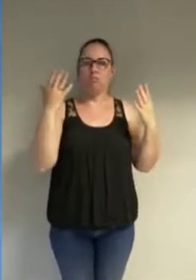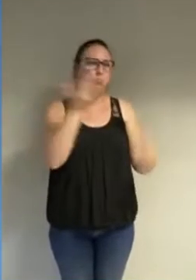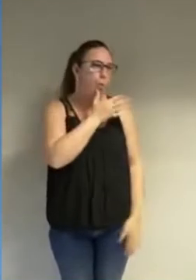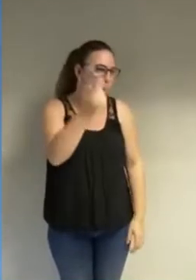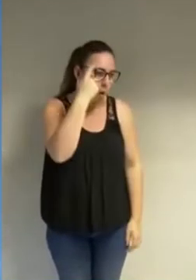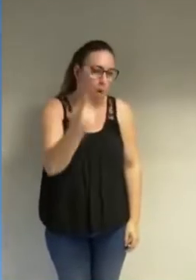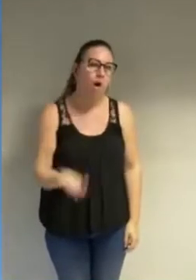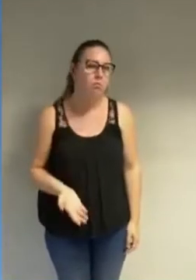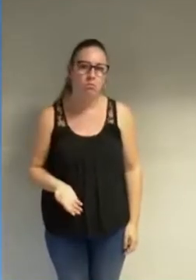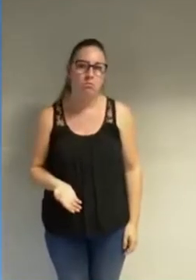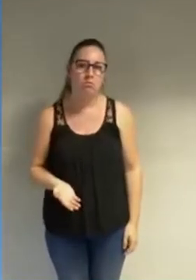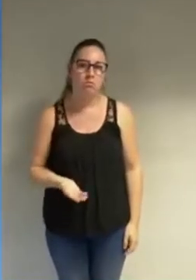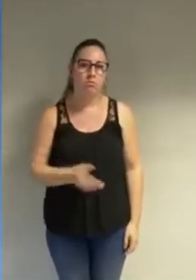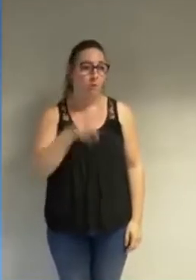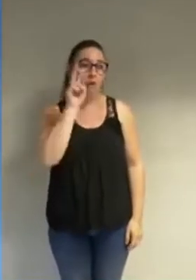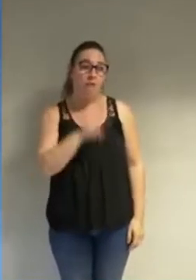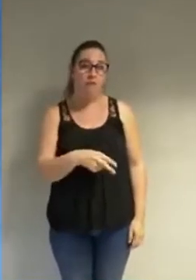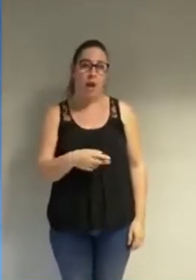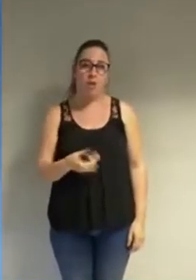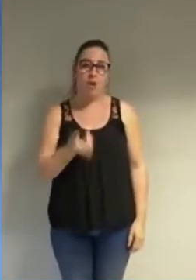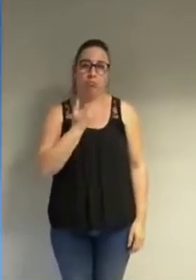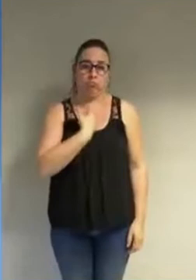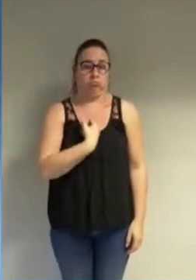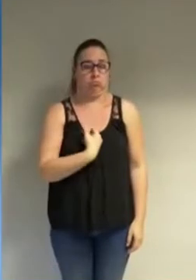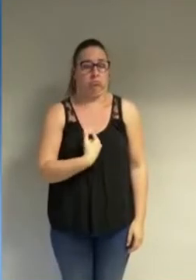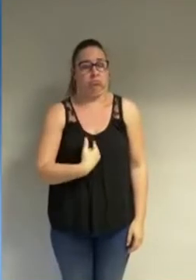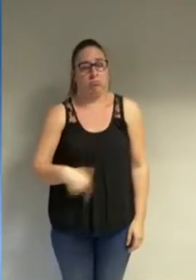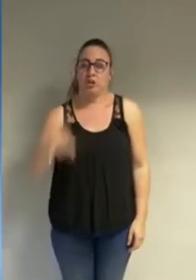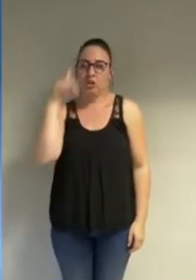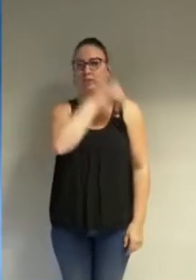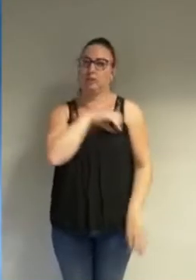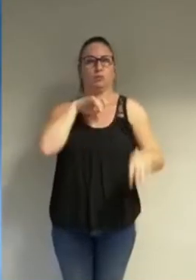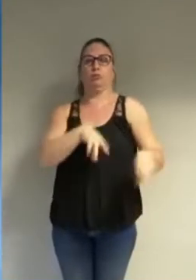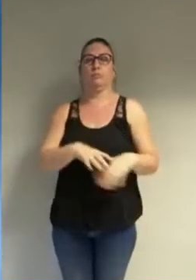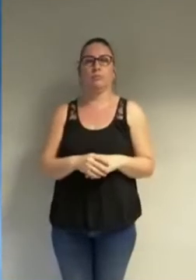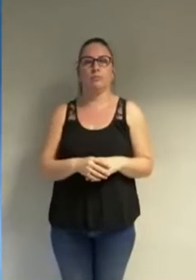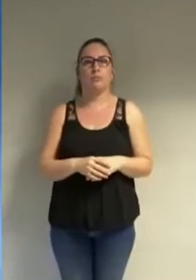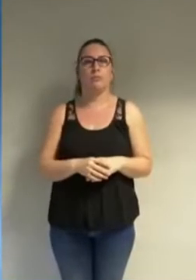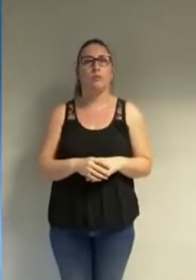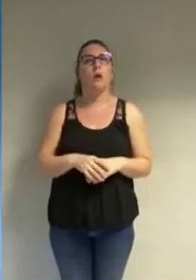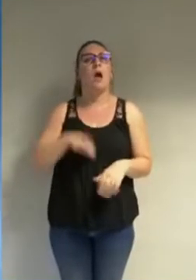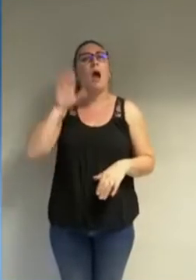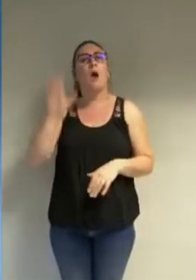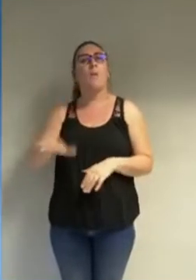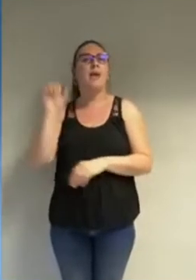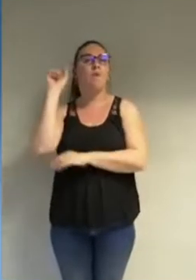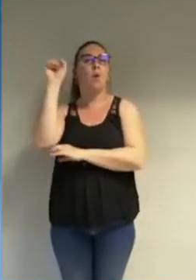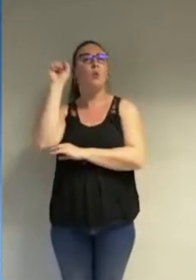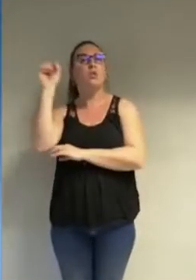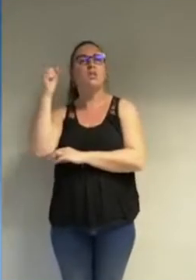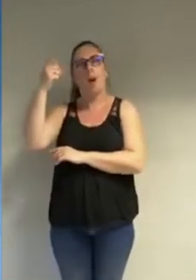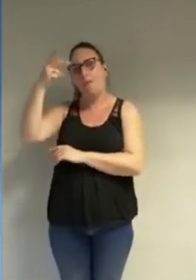c'est une idée qui a eu du mal à passer et qui n'est pas retenue. Alors on a connu les idiots utiles du communisme, en effet, ceux